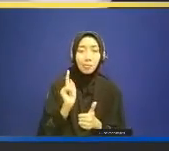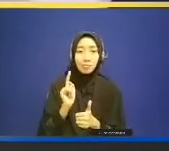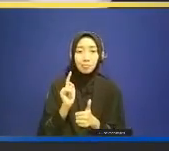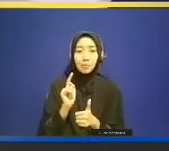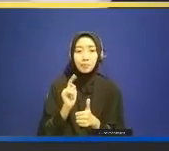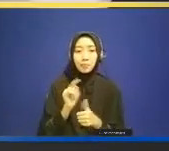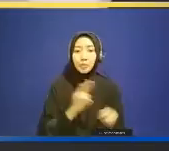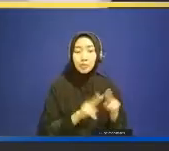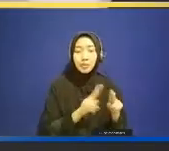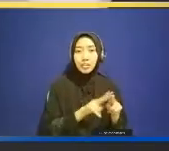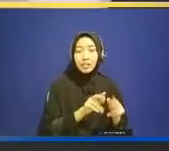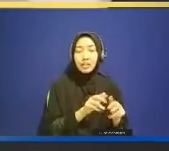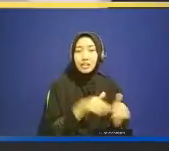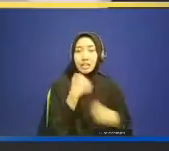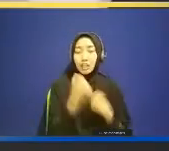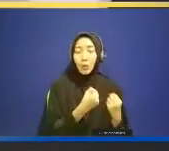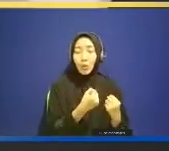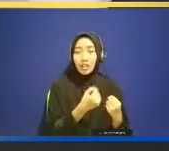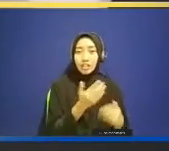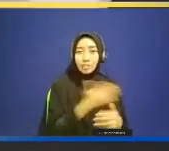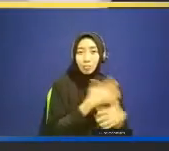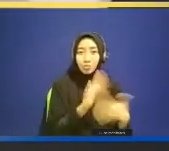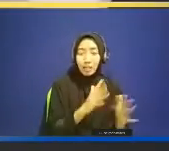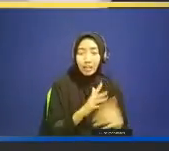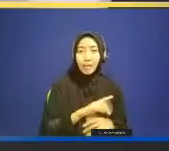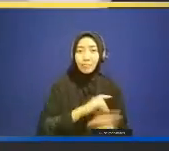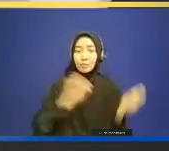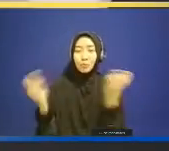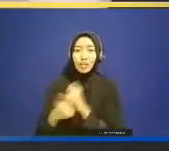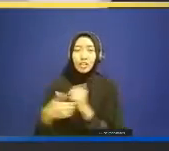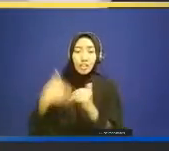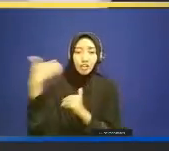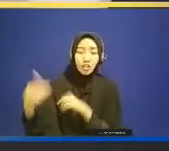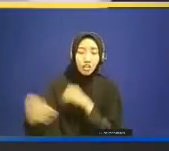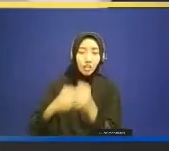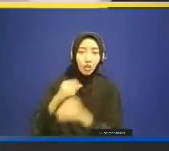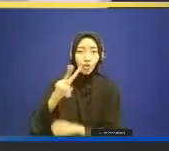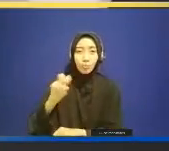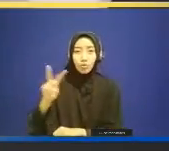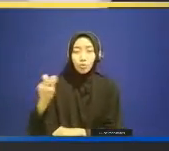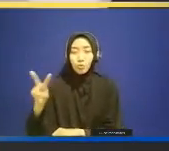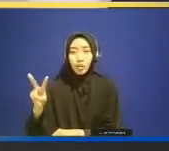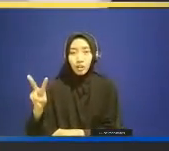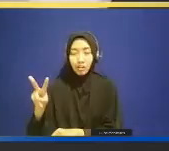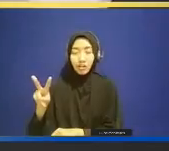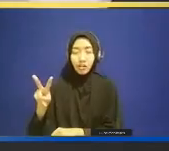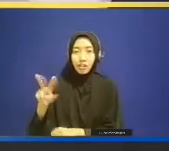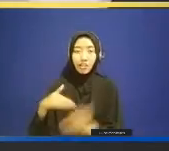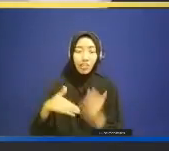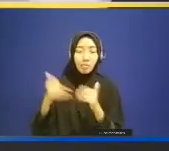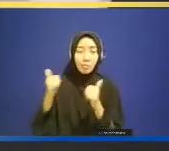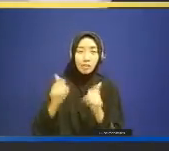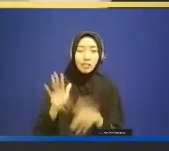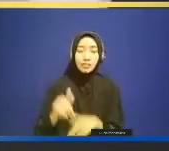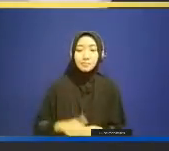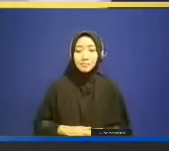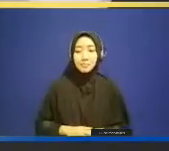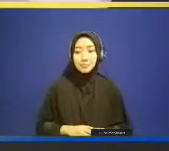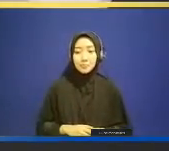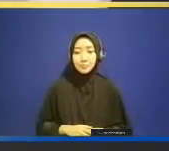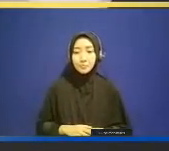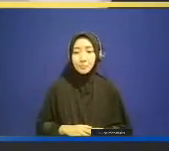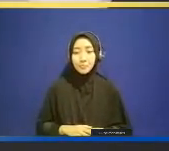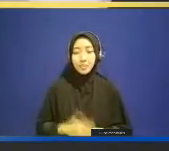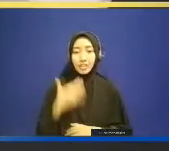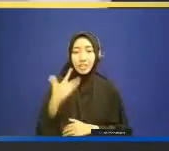penganan yang sudah dilakukan ini pemulihan ini bisa dilanjutkan di Tahun 2022 dengan lebih baik lagi tapi